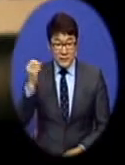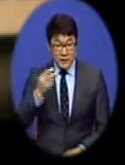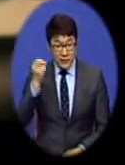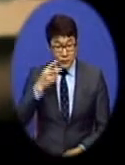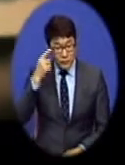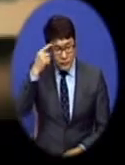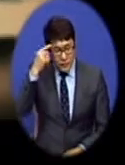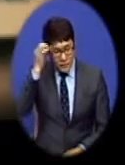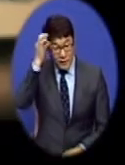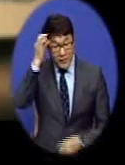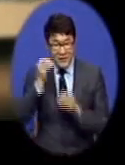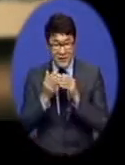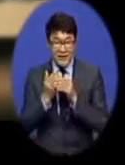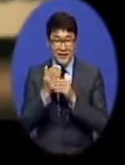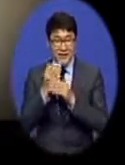자꾸 생각나.